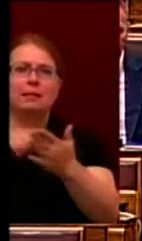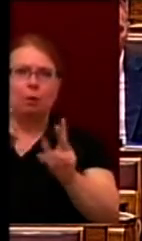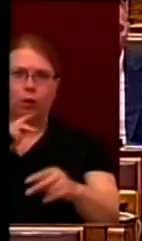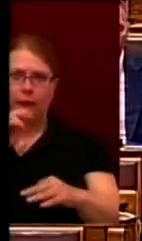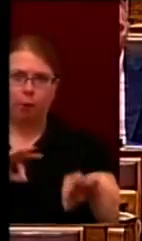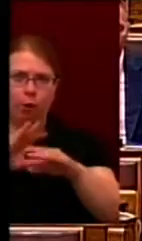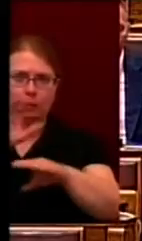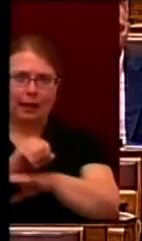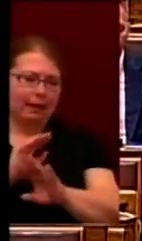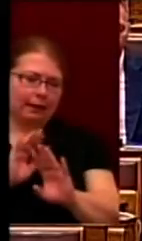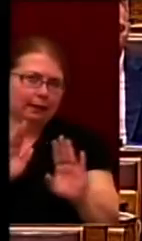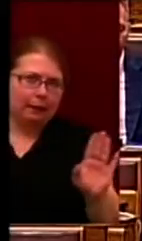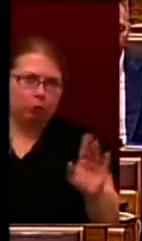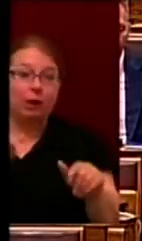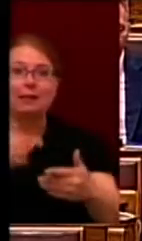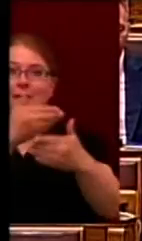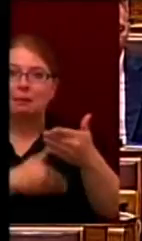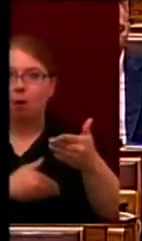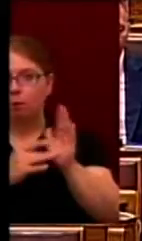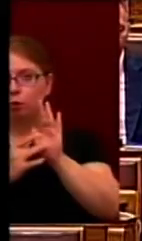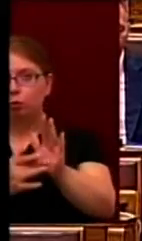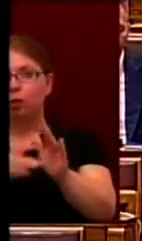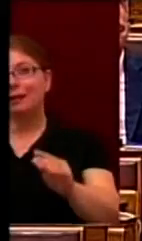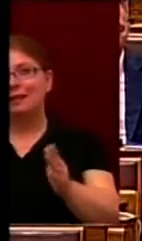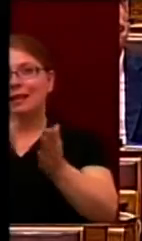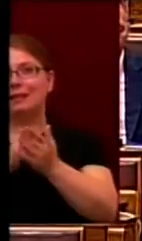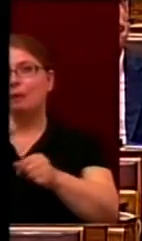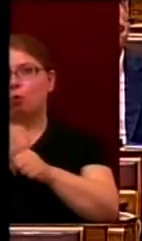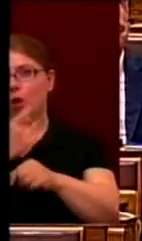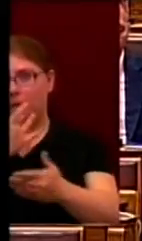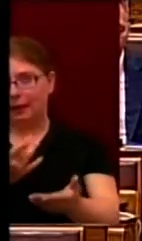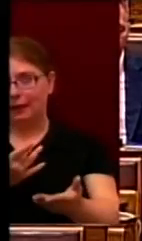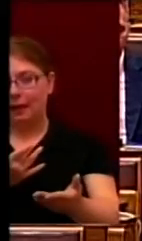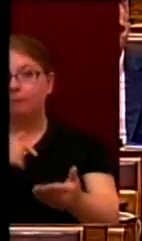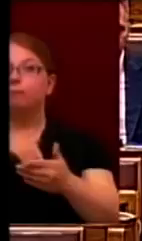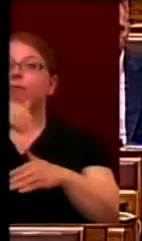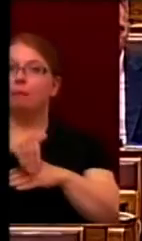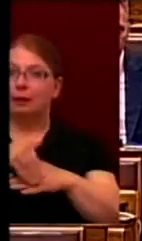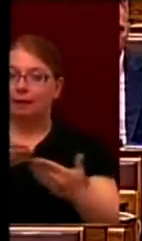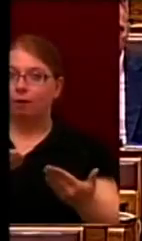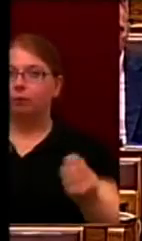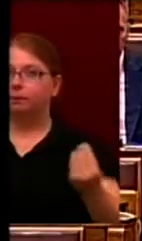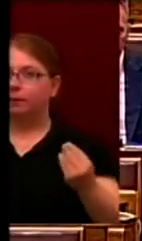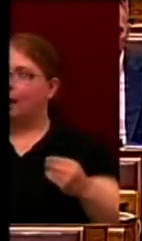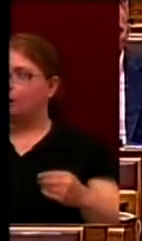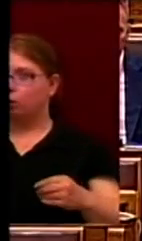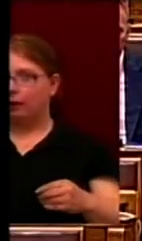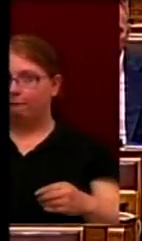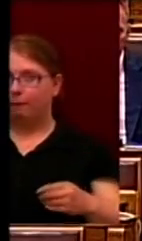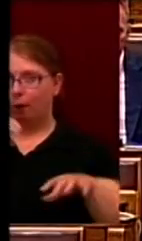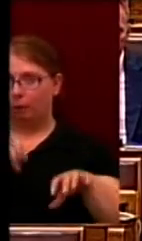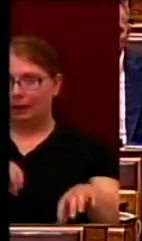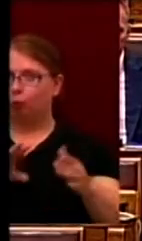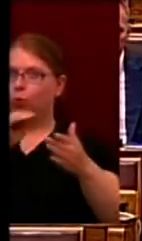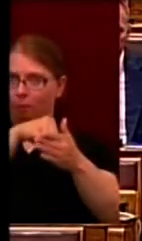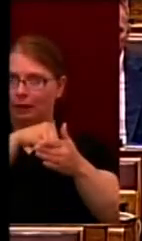elérnie, hiszen ez, mint ahogy a címlap is mutatja, a 11. számú munkapéldány. Ez azt is már magában foglalja, amit az elmúlt egy évben tettünk, és